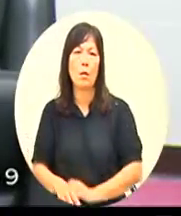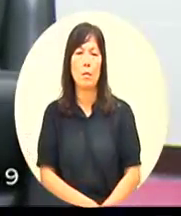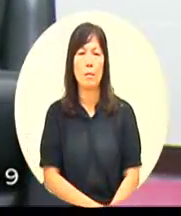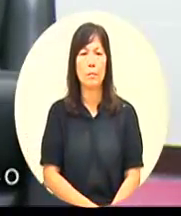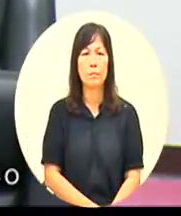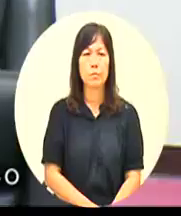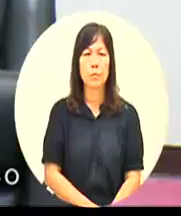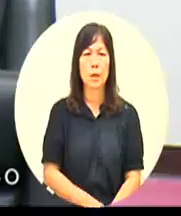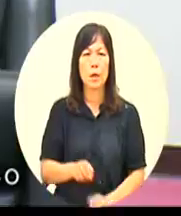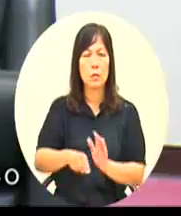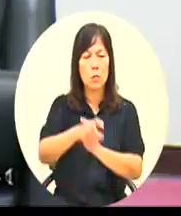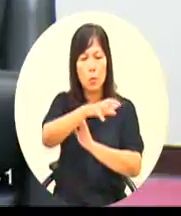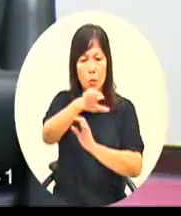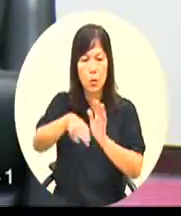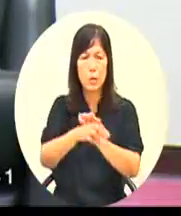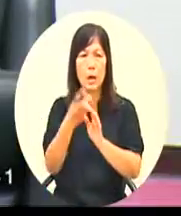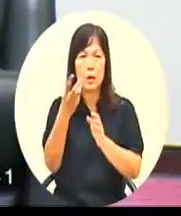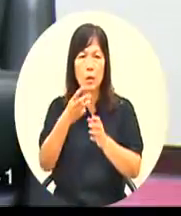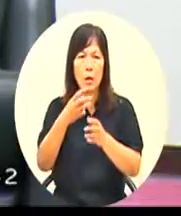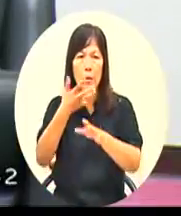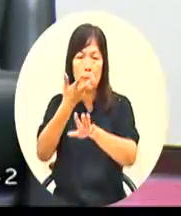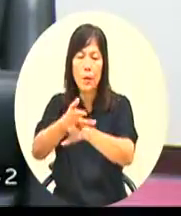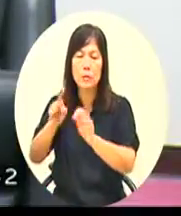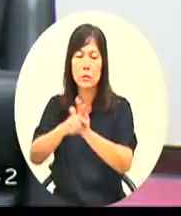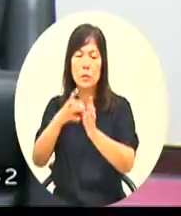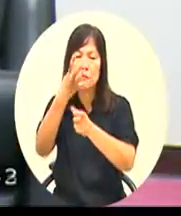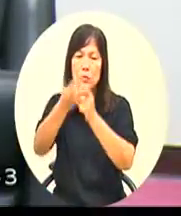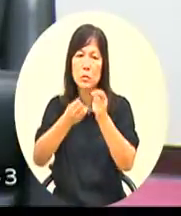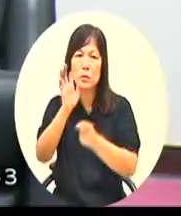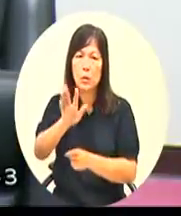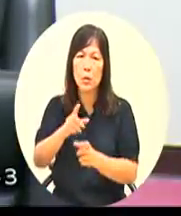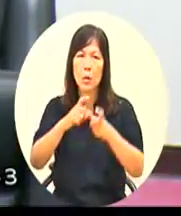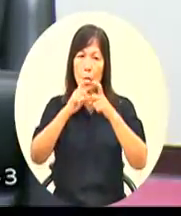文昌祠、书院已经闲置多少年了？请你答复。